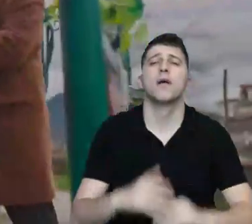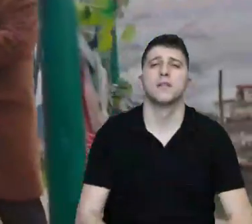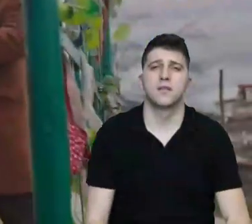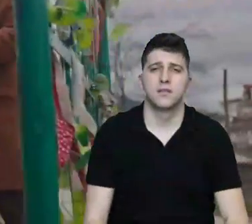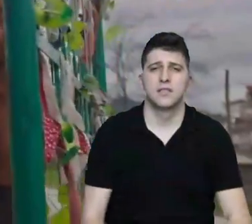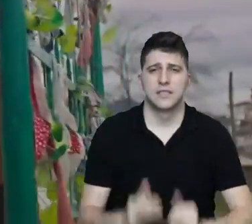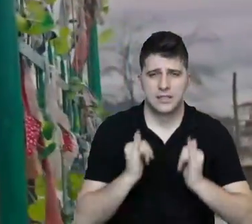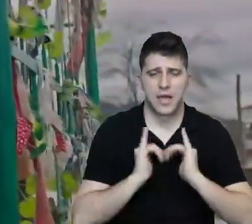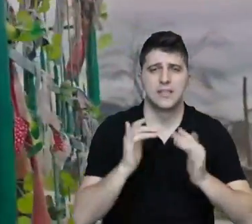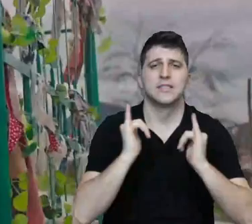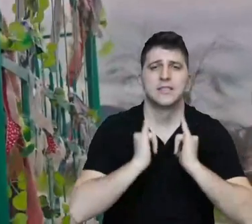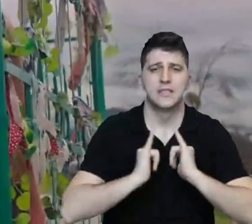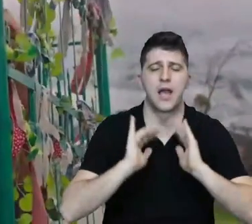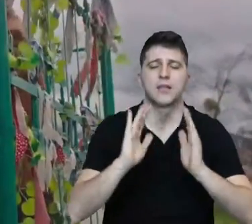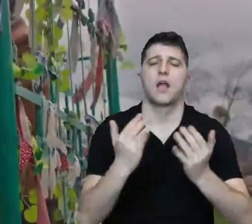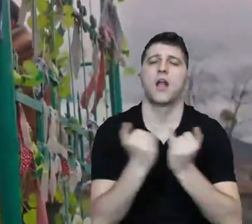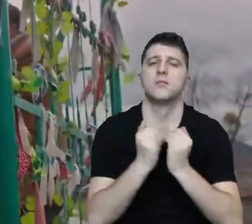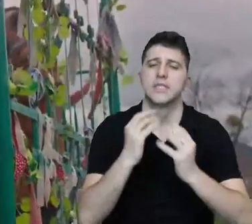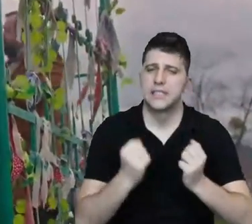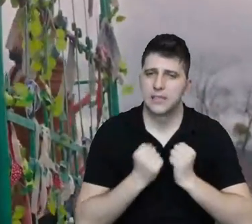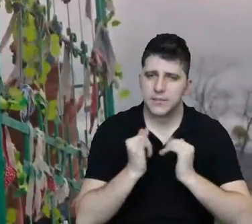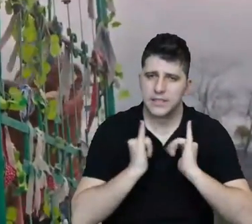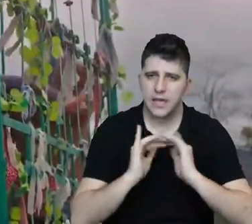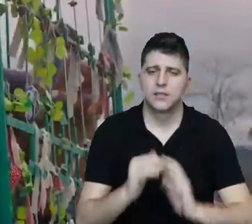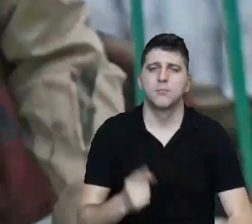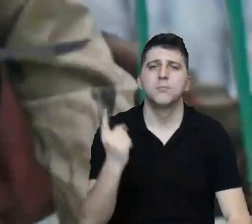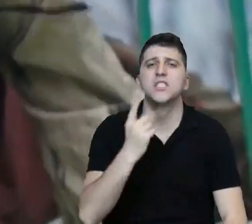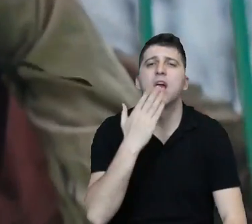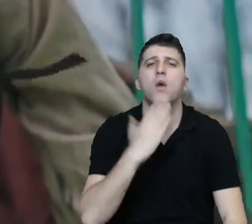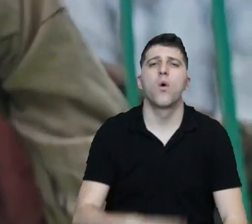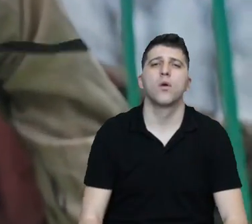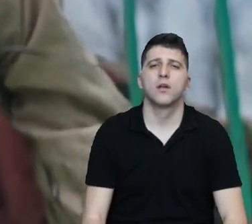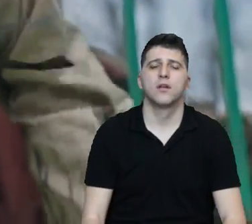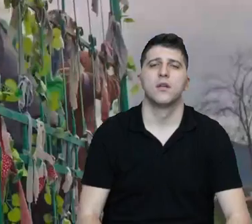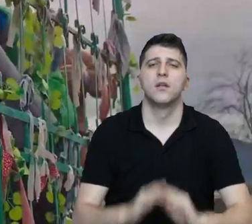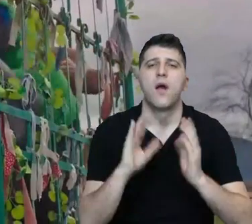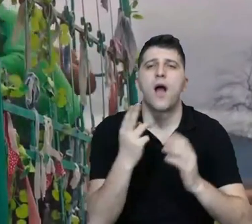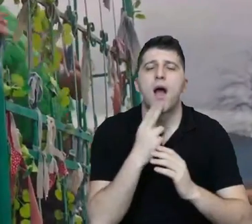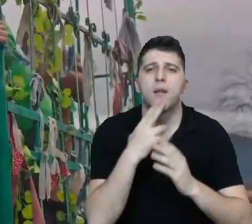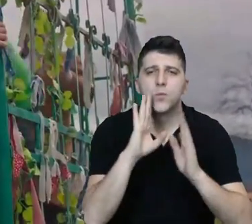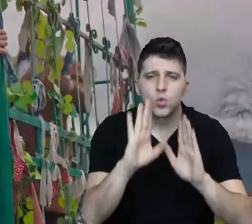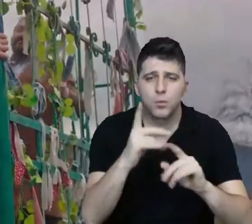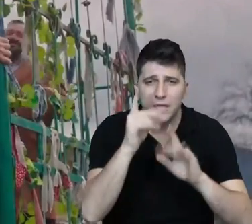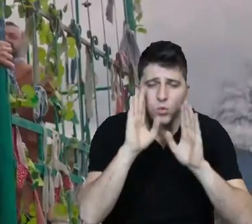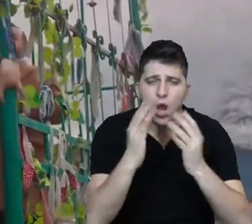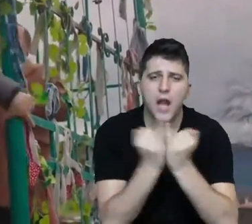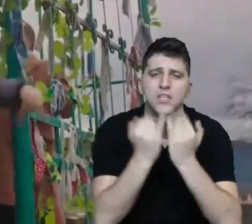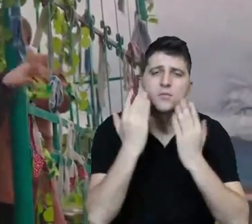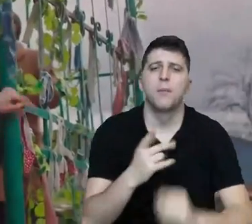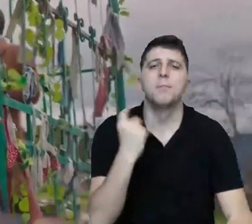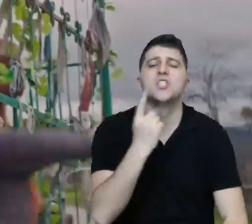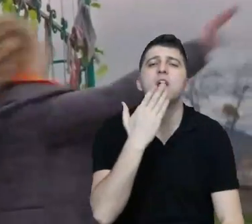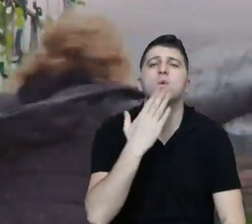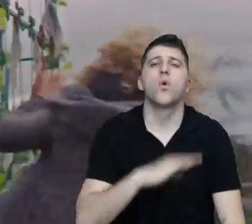Dur, sakin, ya sakin hemşerim, yiğidim ya. Bir şey yok. Yahu hanım, ya bir dur be kardeşim. Bir şey